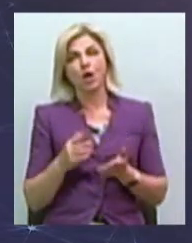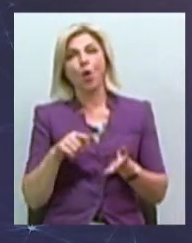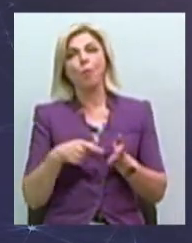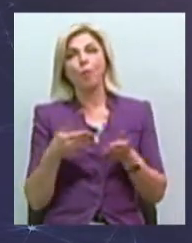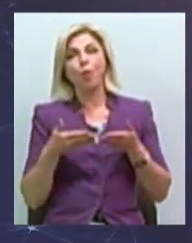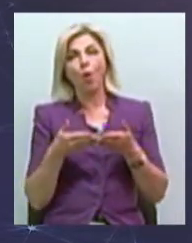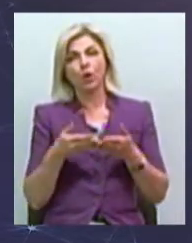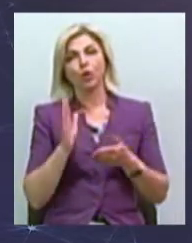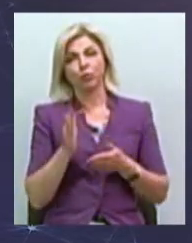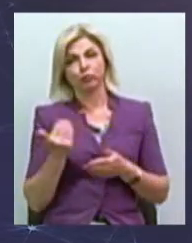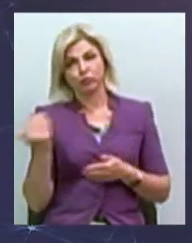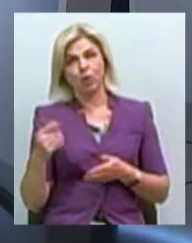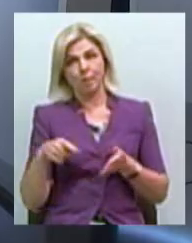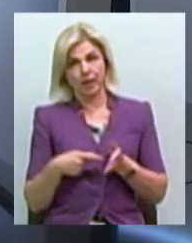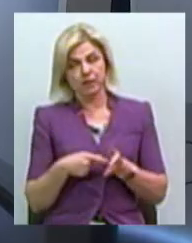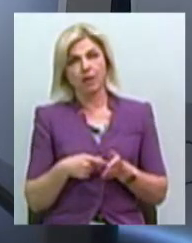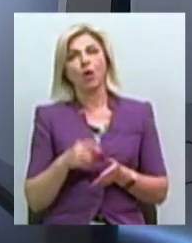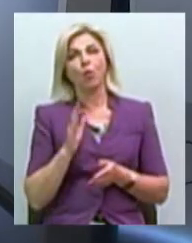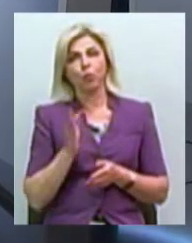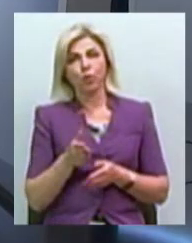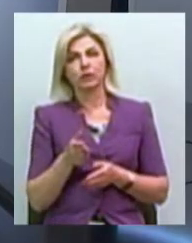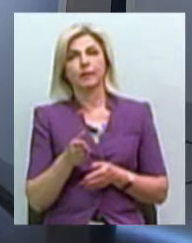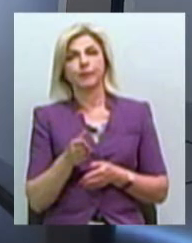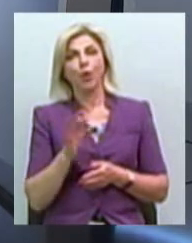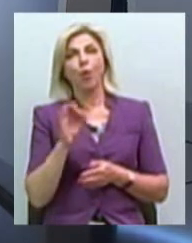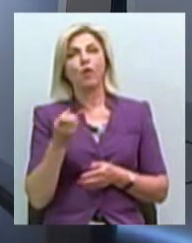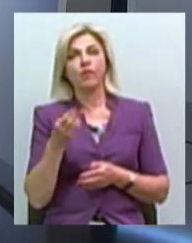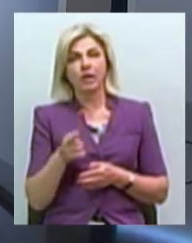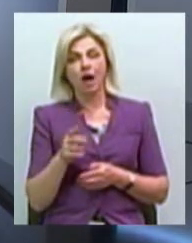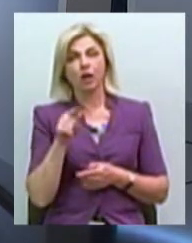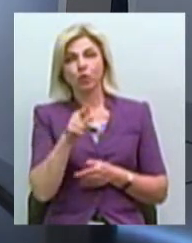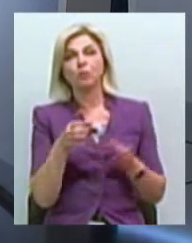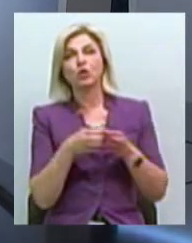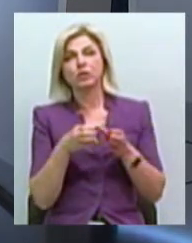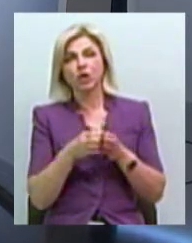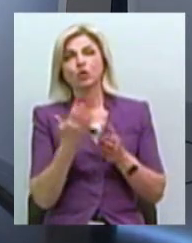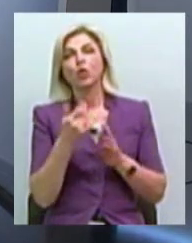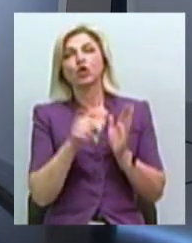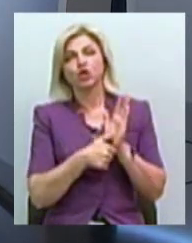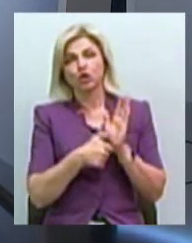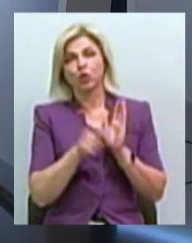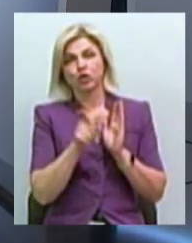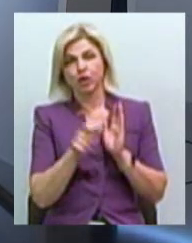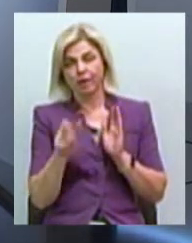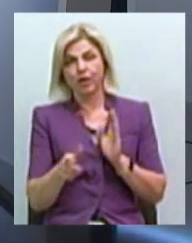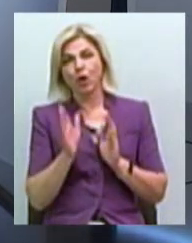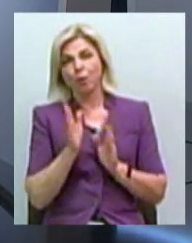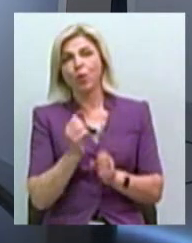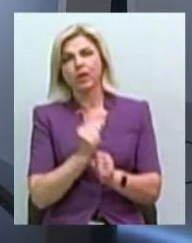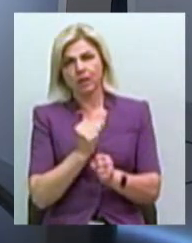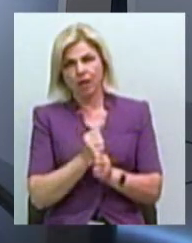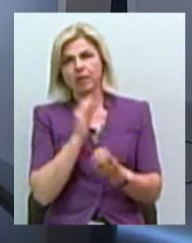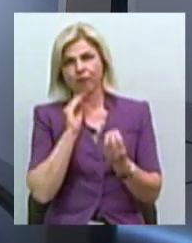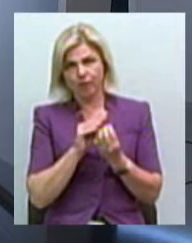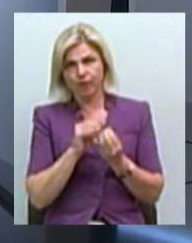місто передбачає, що ставідорна компанія «Оля», в тому складі, в якому вона зараз є, там 600 чоловік, вона буде здійснювати ту діяльність, яку